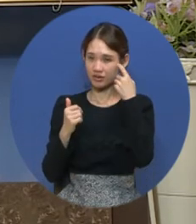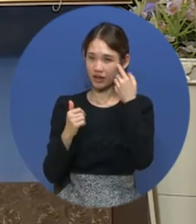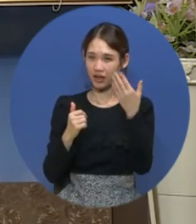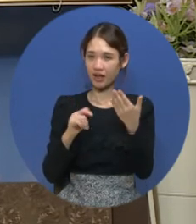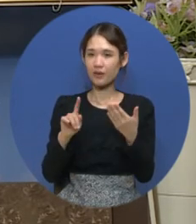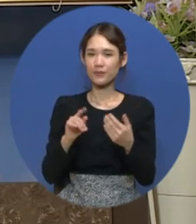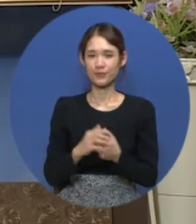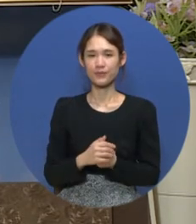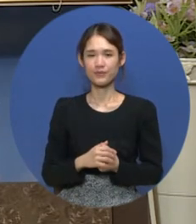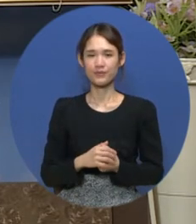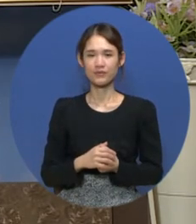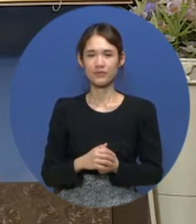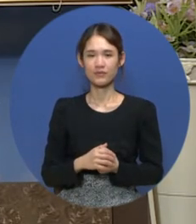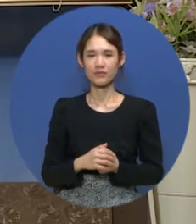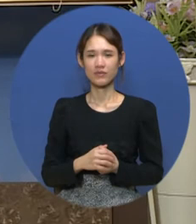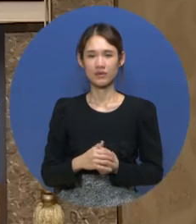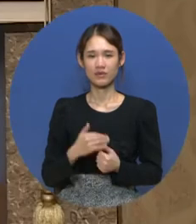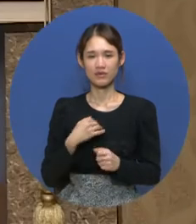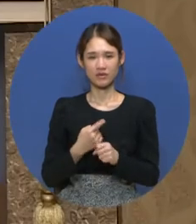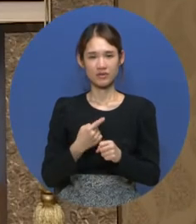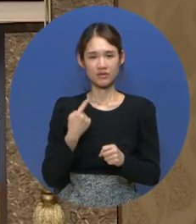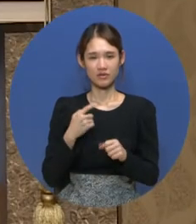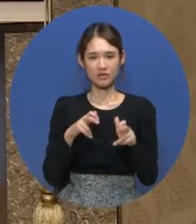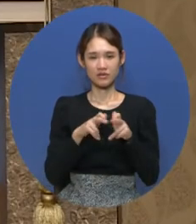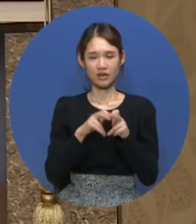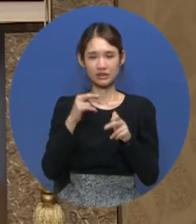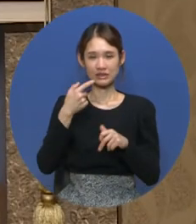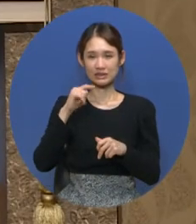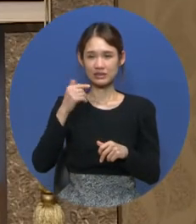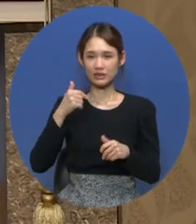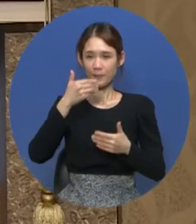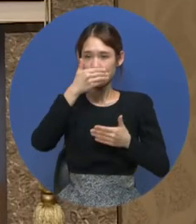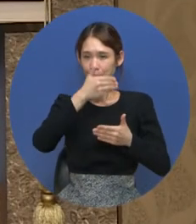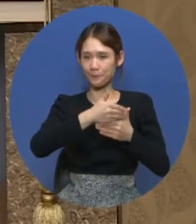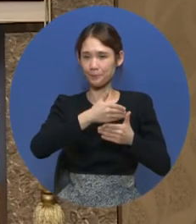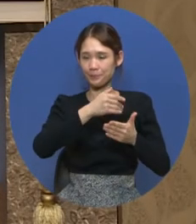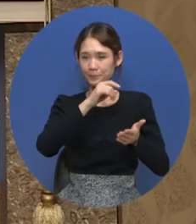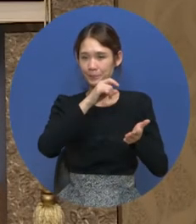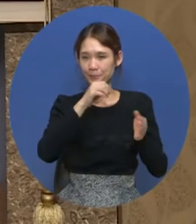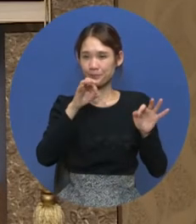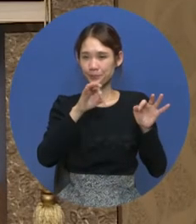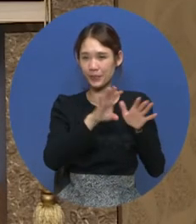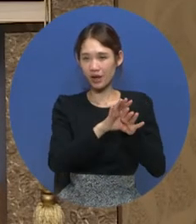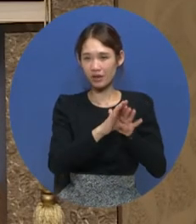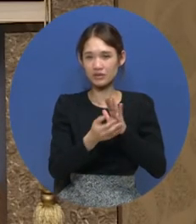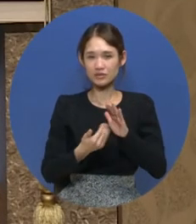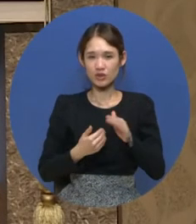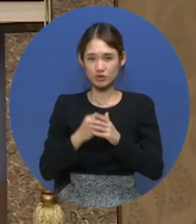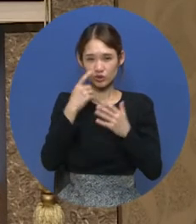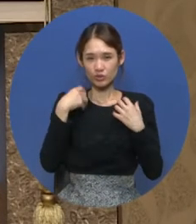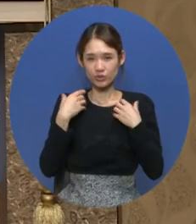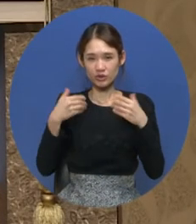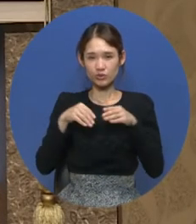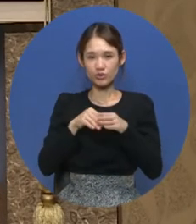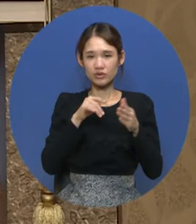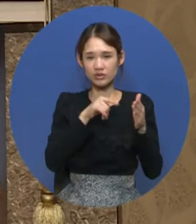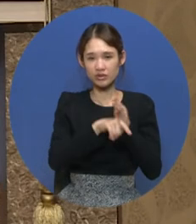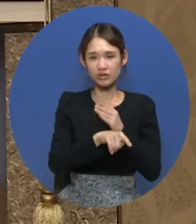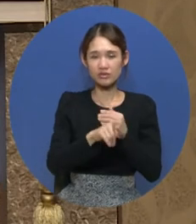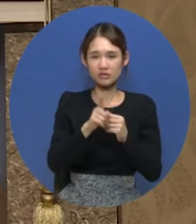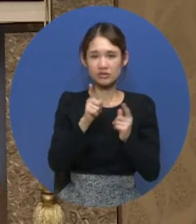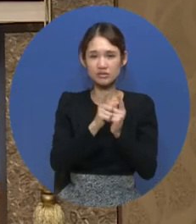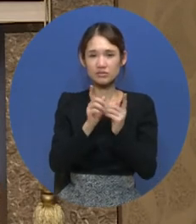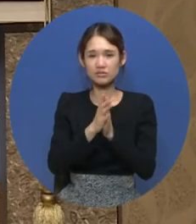보시나요 어 저희가 장애등급제 폐지 하기 전에도 우리가 정부기관의 다가 그럼 실질적인